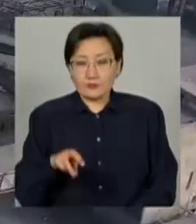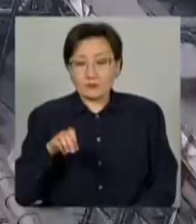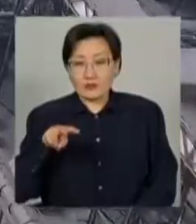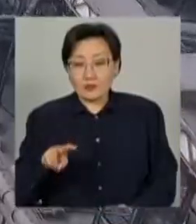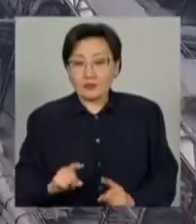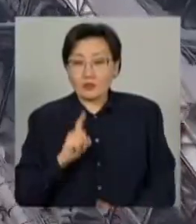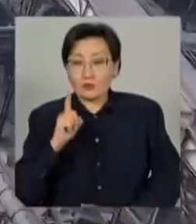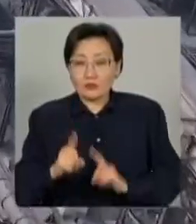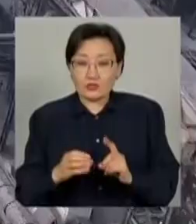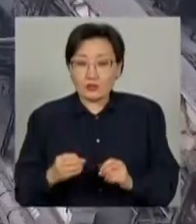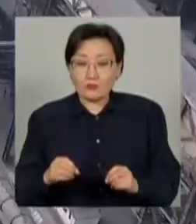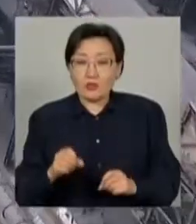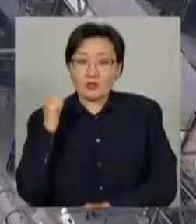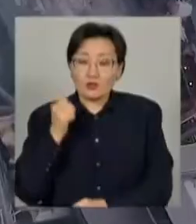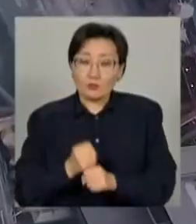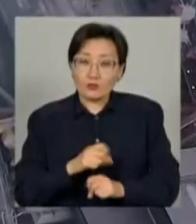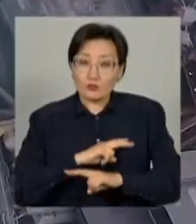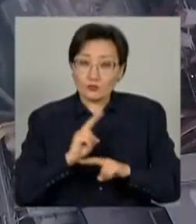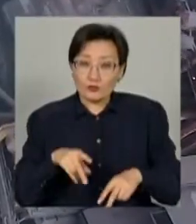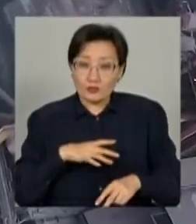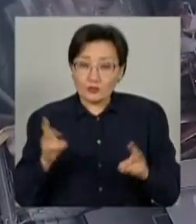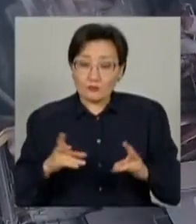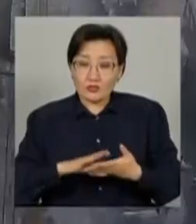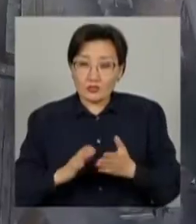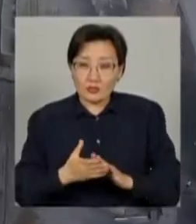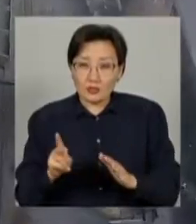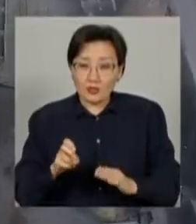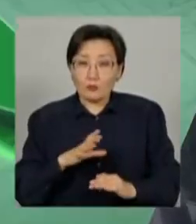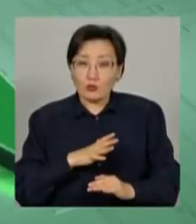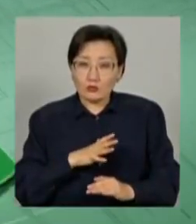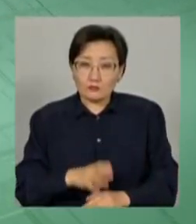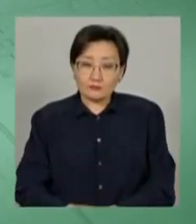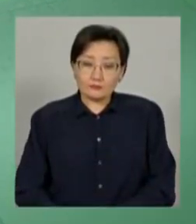ArcelorMittal Теміртауда тағы жұмысшы қаза тапты. Оқыс жағдай қалай болған?